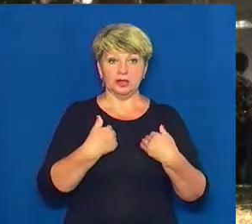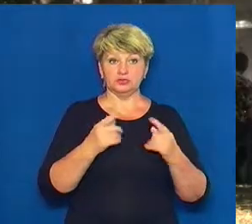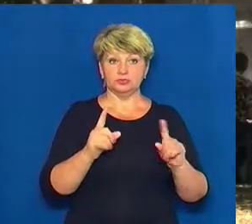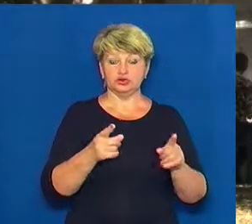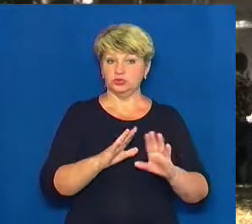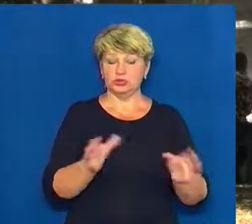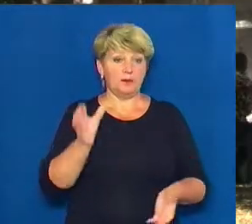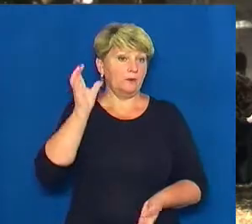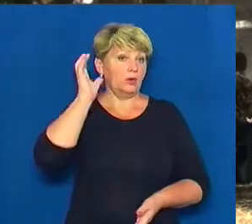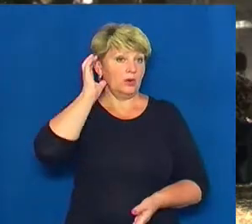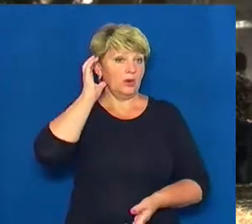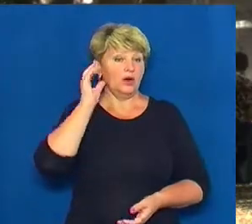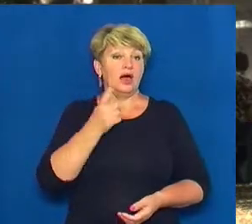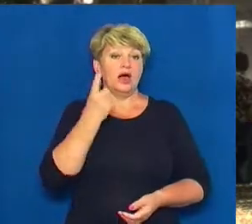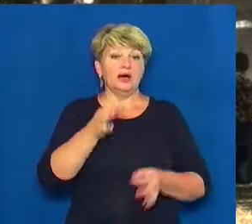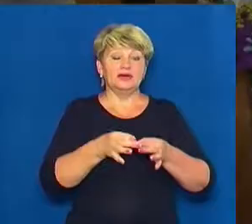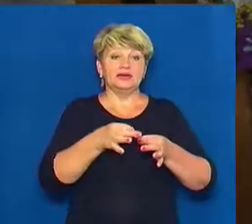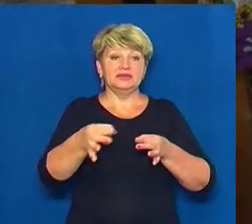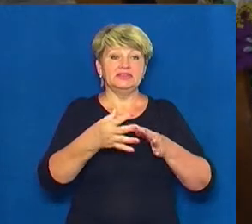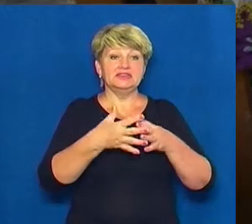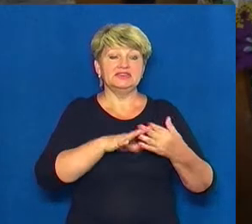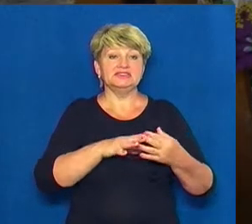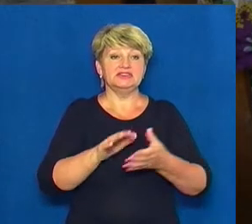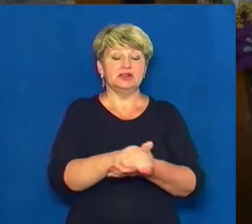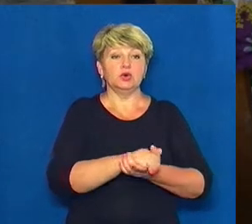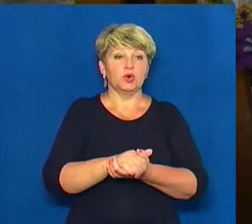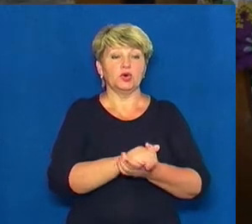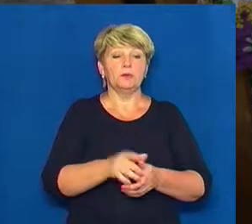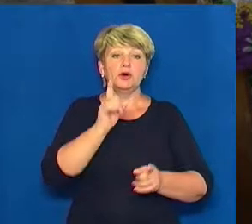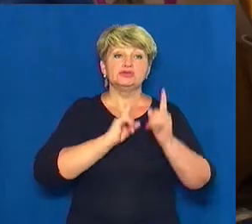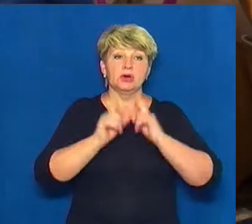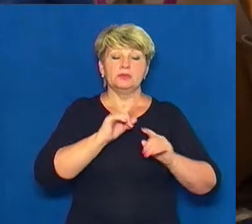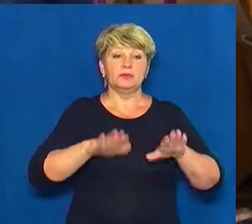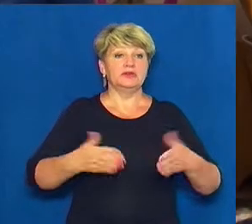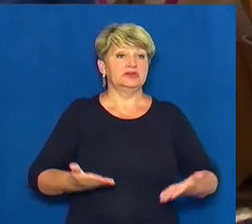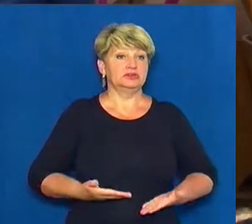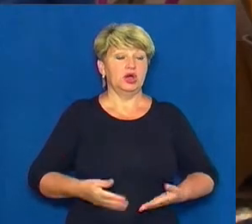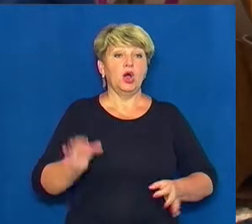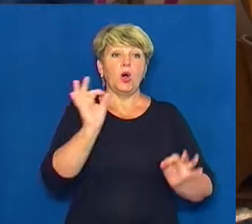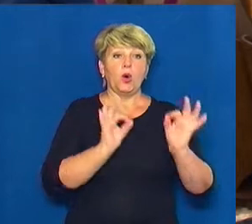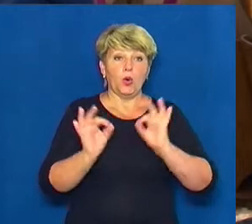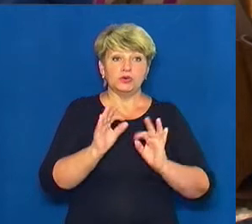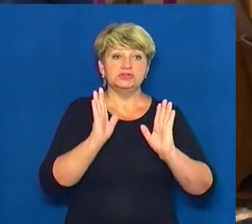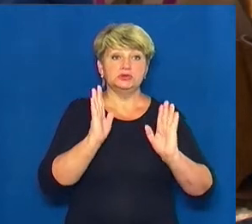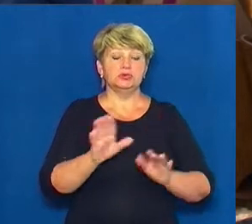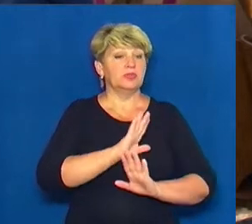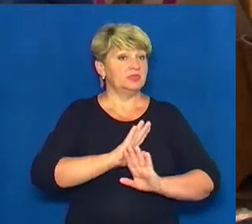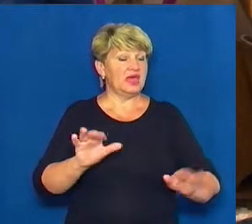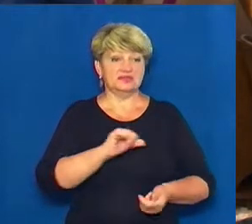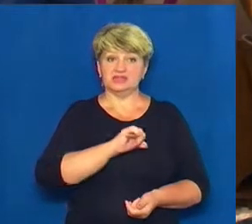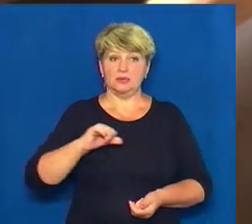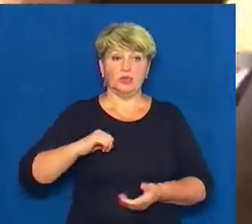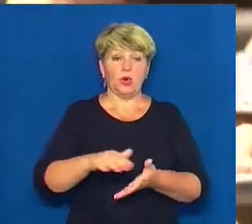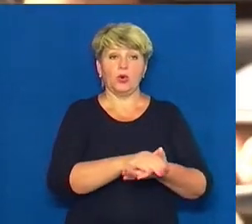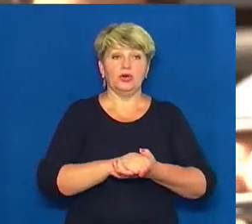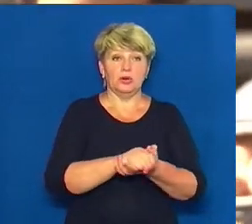У черепині одному із сіл Карашинської громади – збори місцевих жителів. З цієї осені вони будуть вже не самостійною громадою,